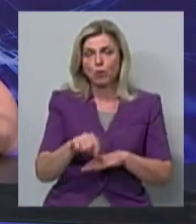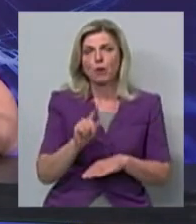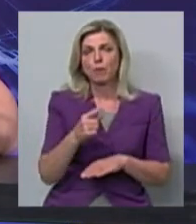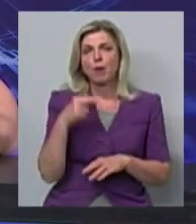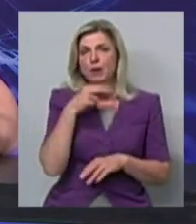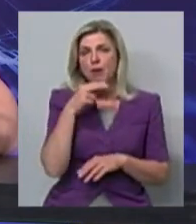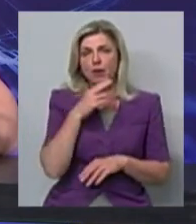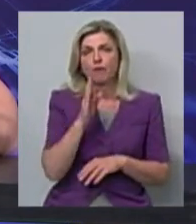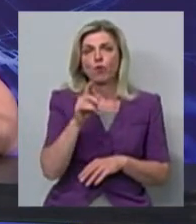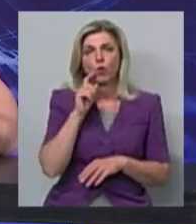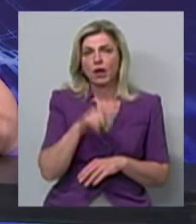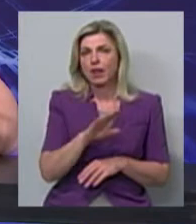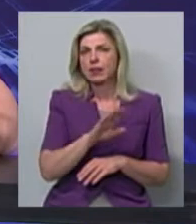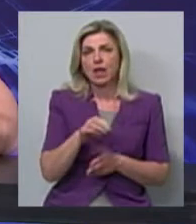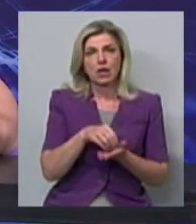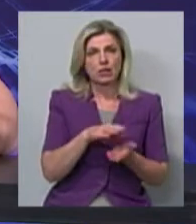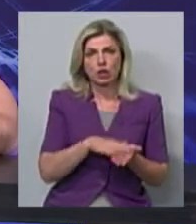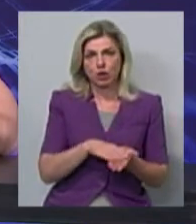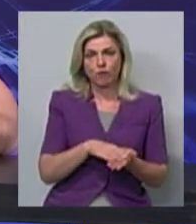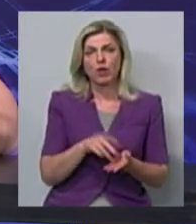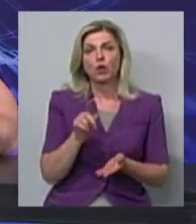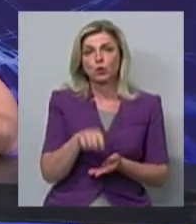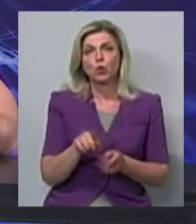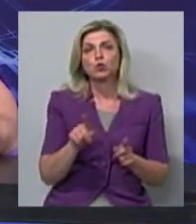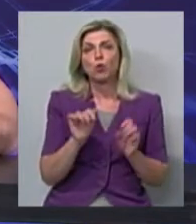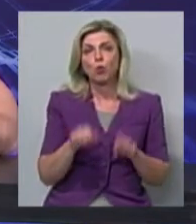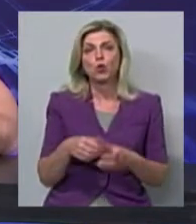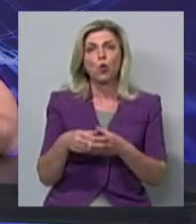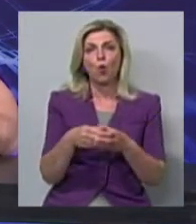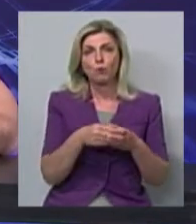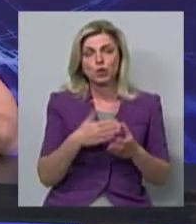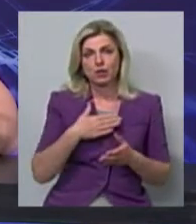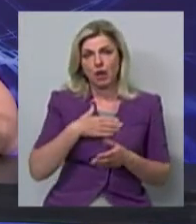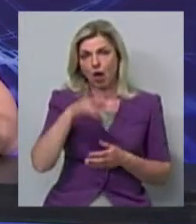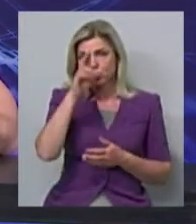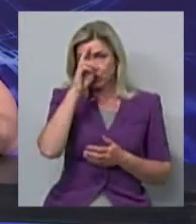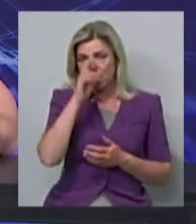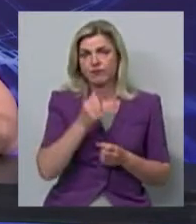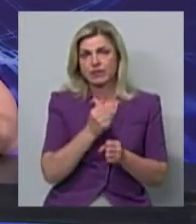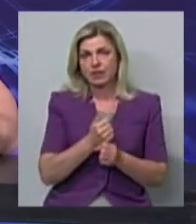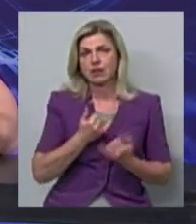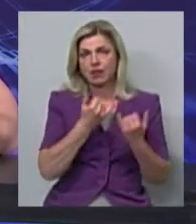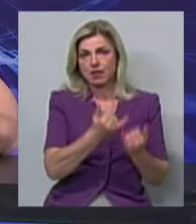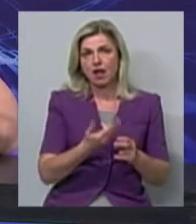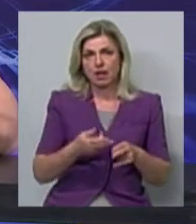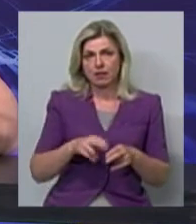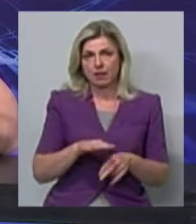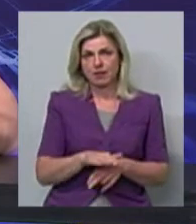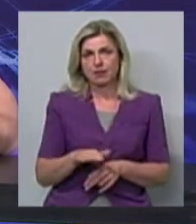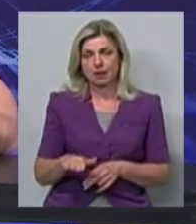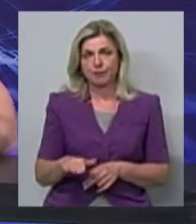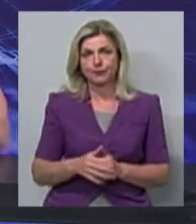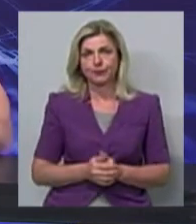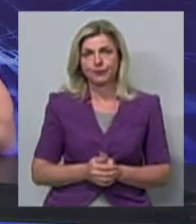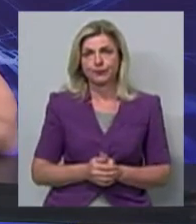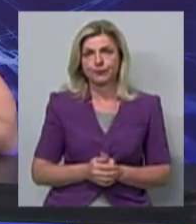не зарегистрирован. И это тоже то, что может общество, то, что может наше государство сделать для этих детей. Почему,